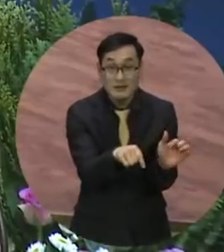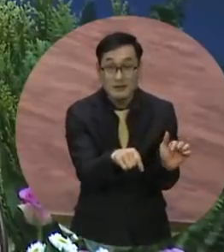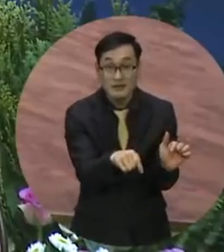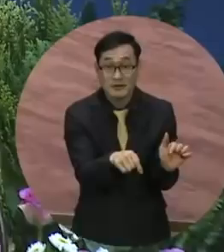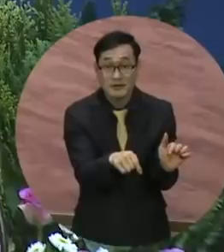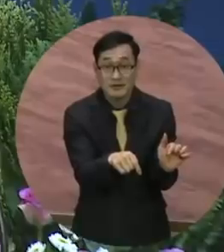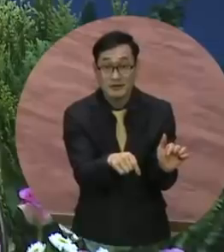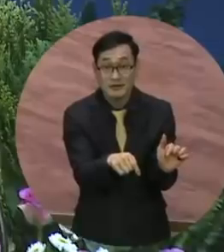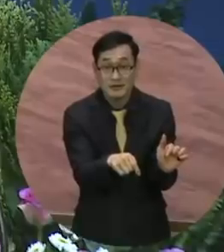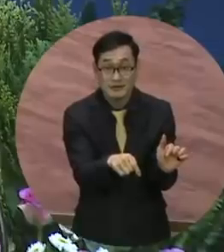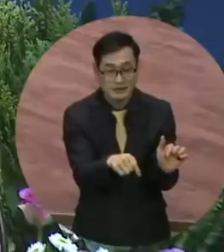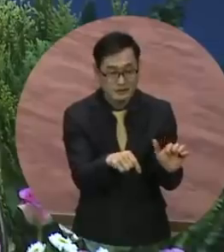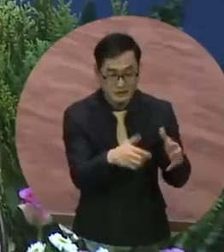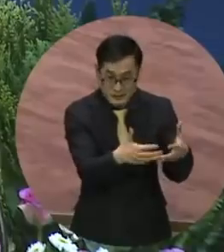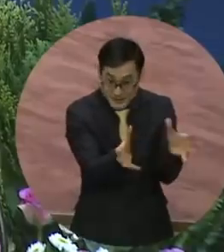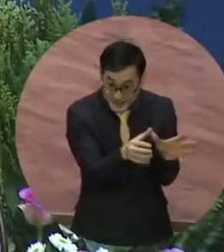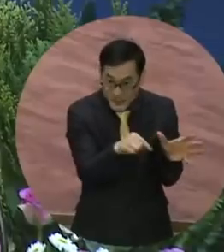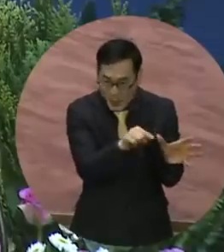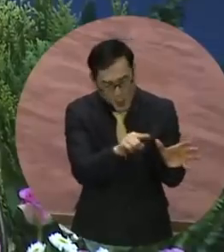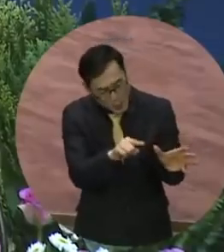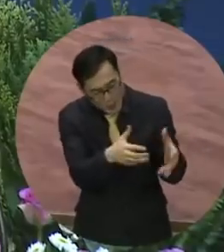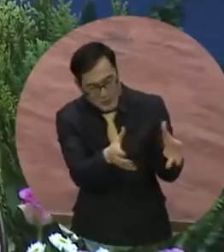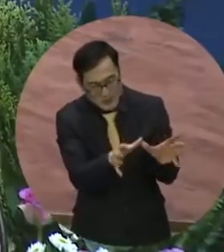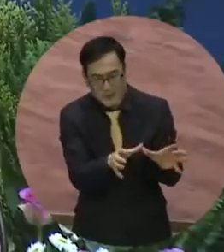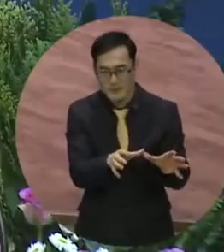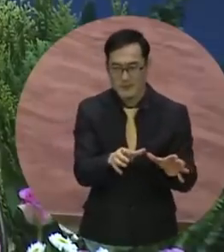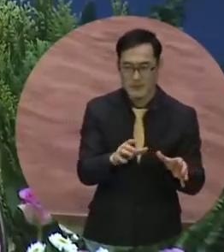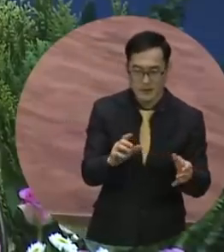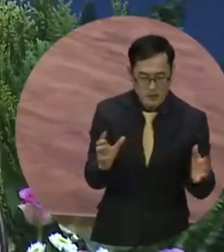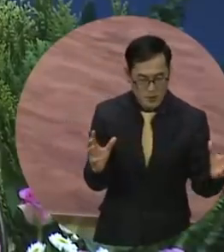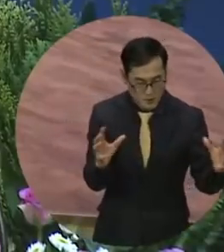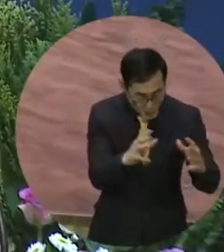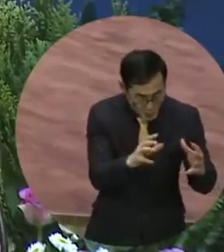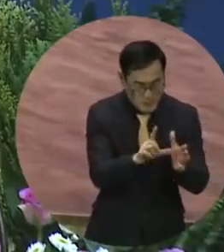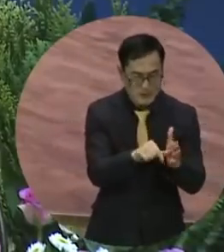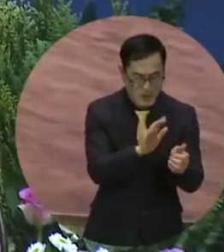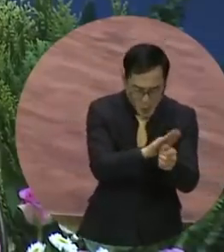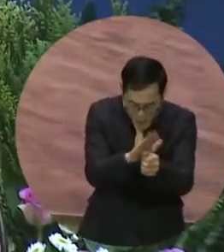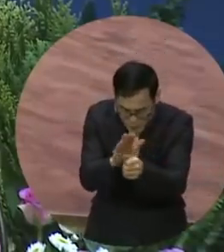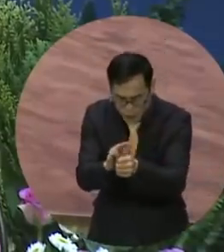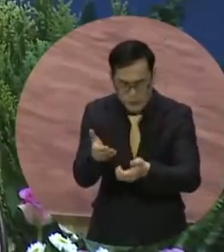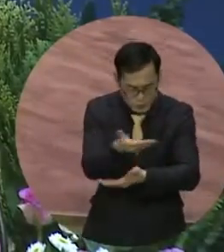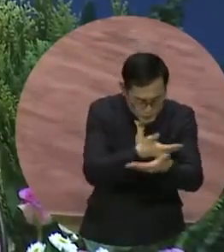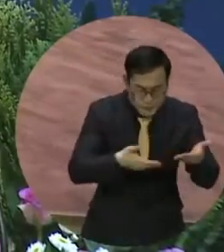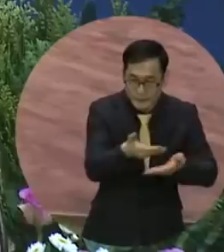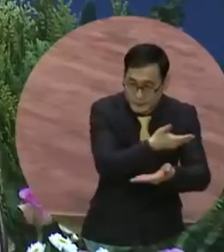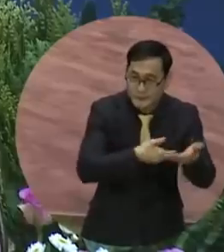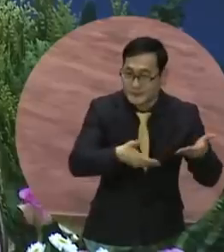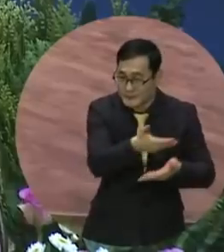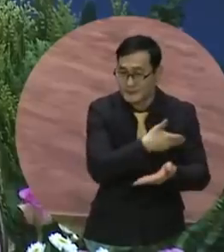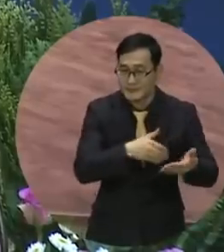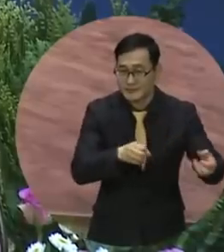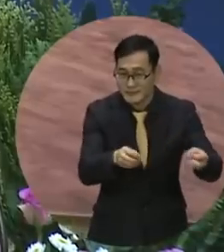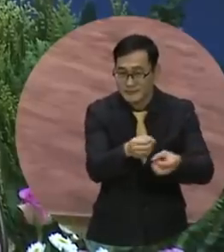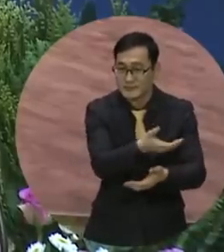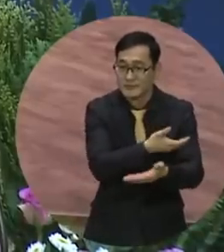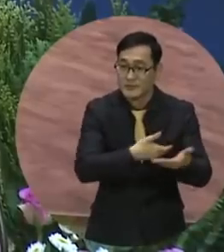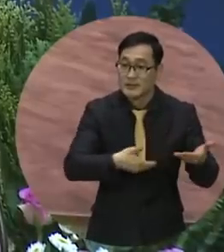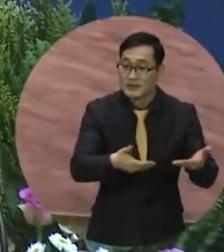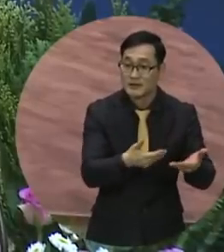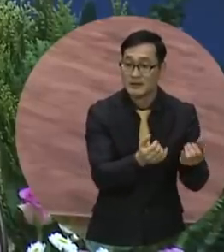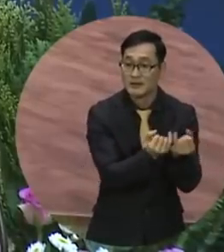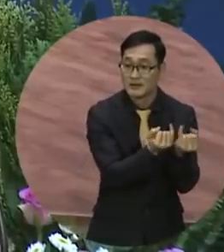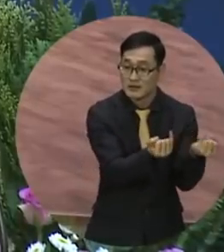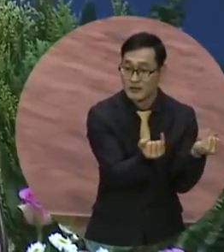그냥 교제하고, 교제하면 도와주고, 교제하고. 이렇게 해가지고 전도회가 나이별, 우리나라는 나이가 굉장히 중요한